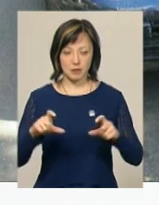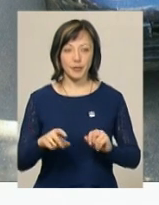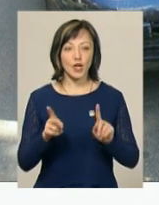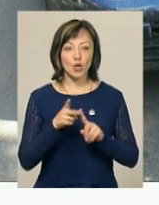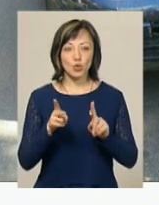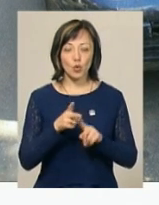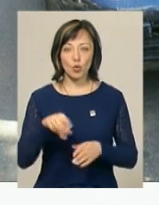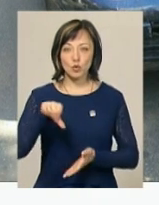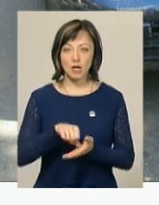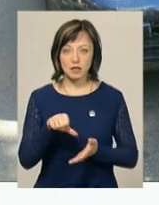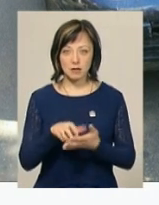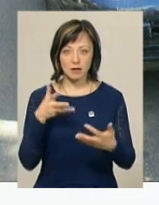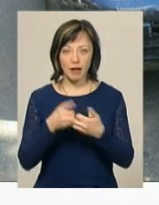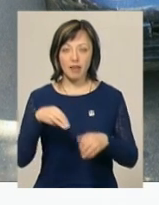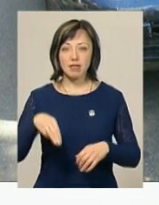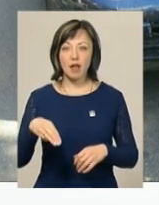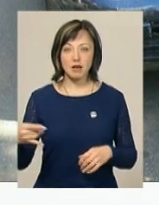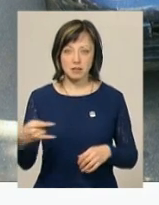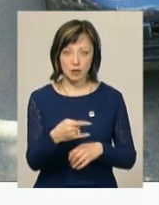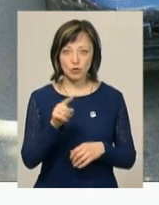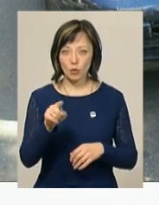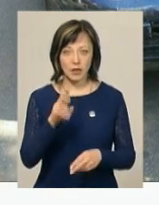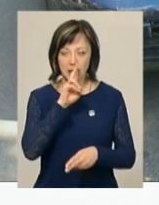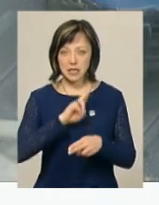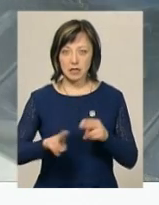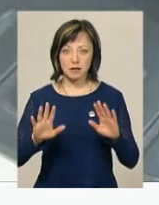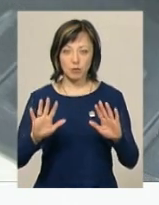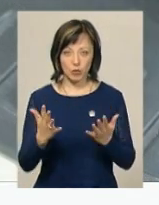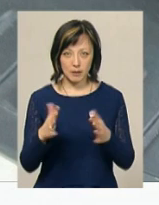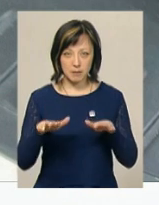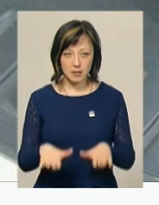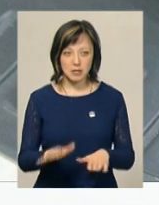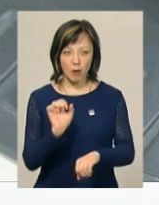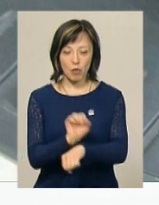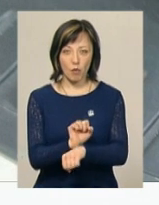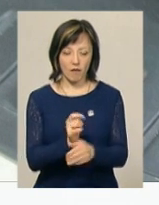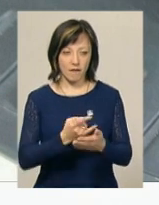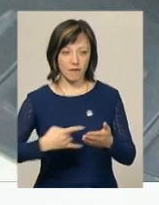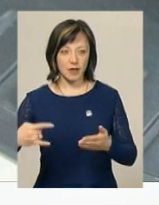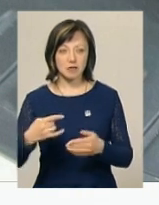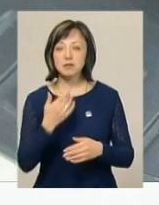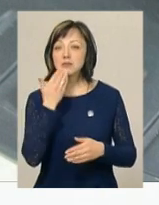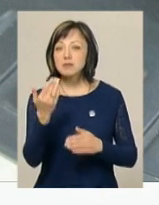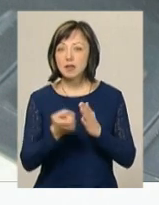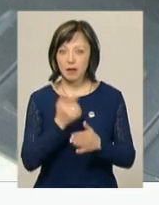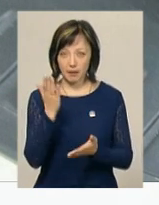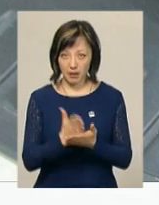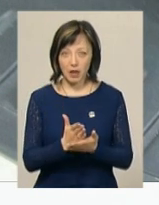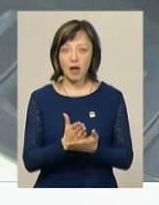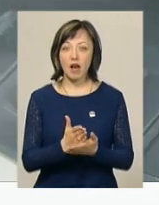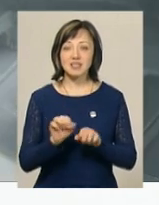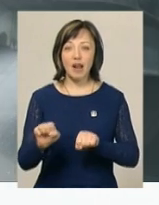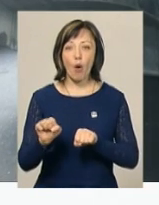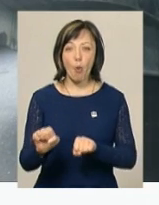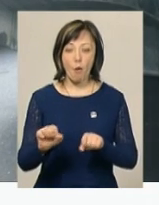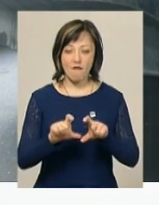учасником ДТП виявився таксист, каже Юрій. Аби той не зник з місця події, чоловік заблокував йому виїзд та поцікавився, чи є у нього автоцивілка.